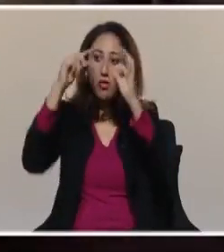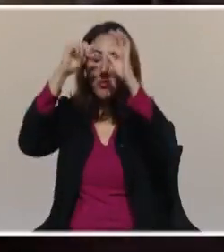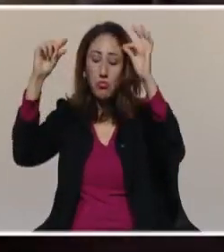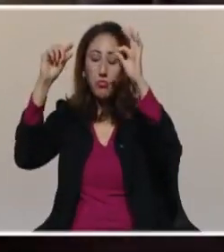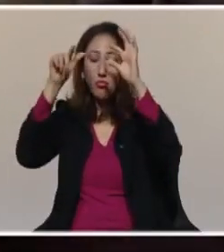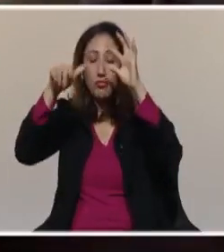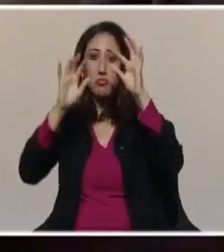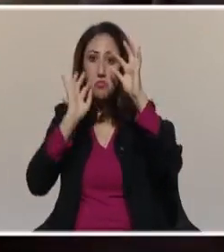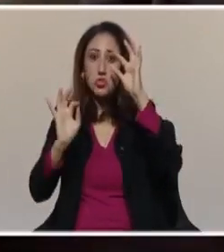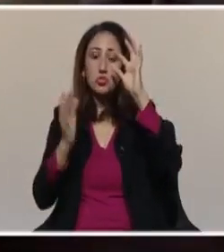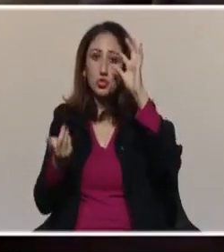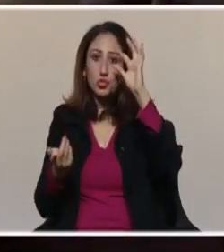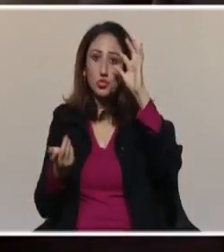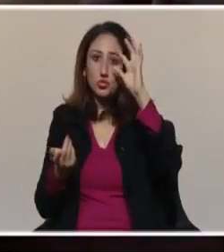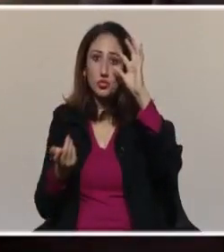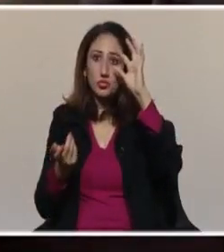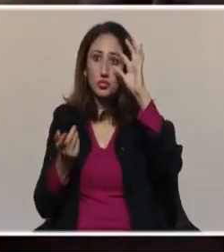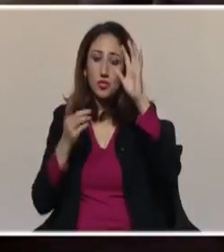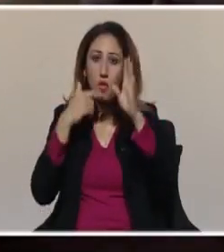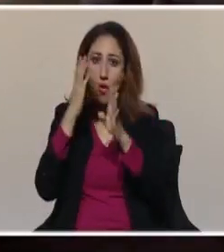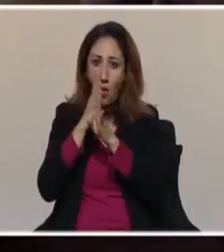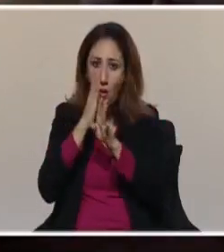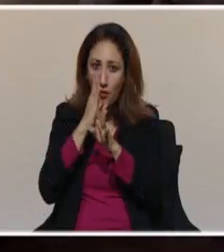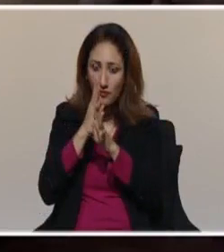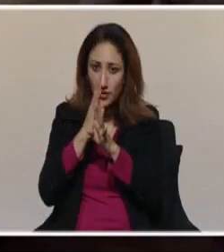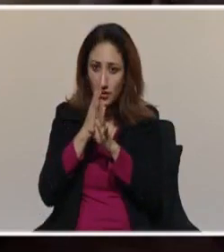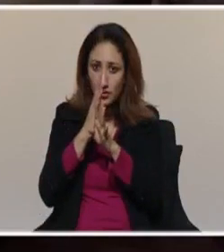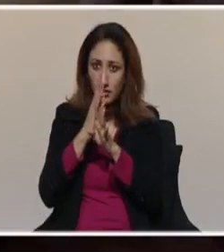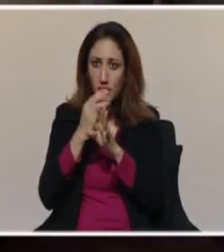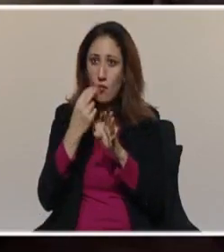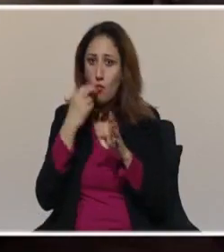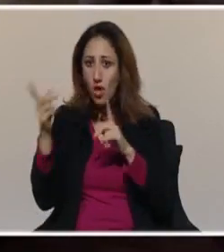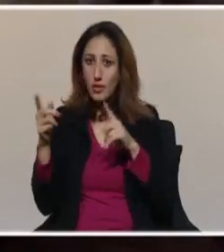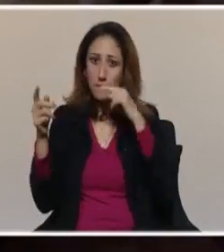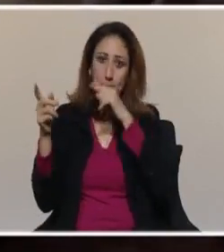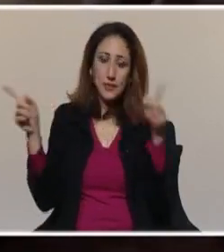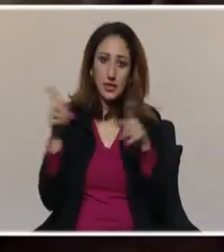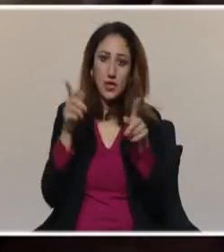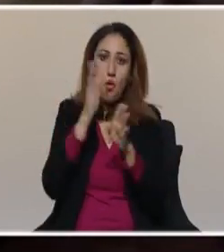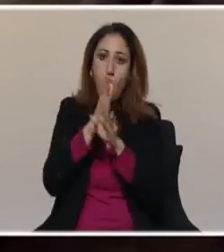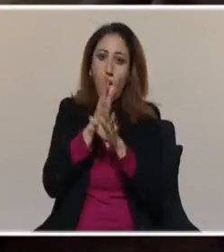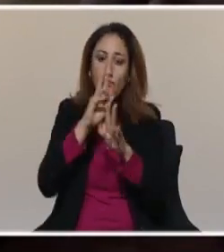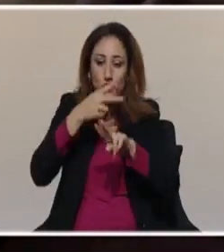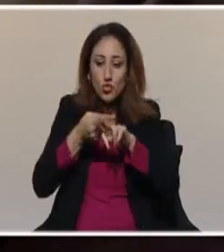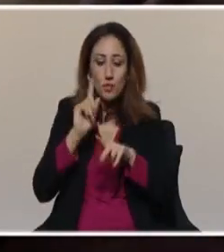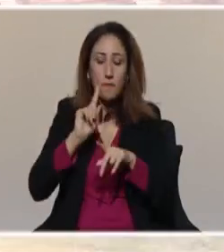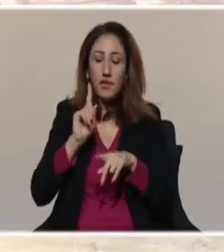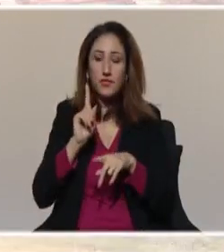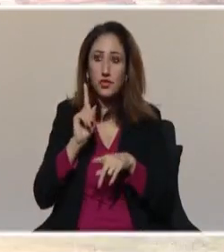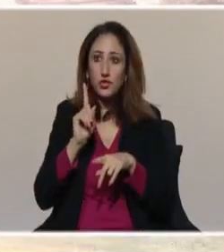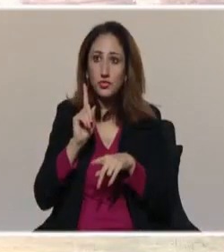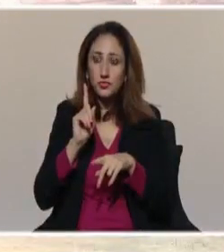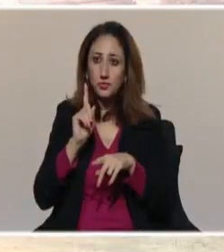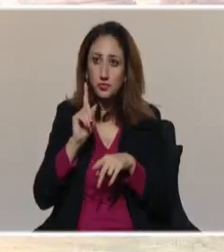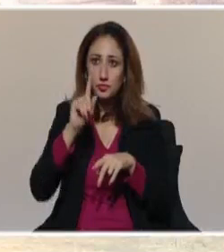حضرتك بتقول ان القسيمه دي قسيمه زواج عرفي عقدت ما بين هاني وسناء بينهم لوحدهم بدون شهود؟ لا، بدون شهود